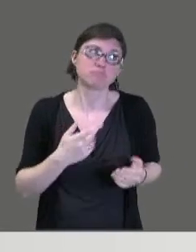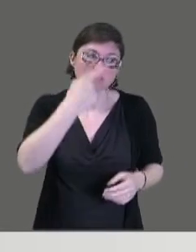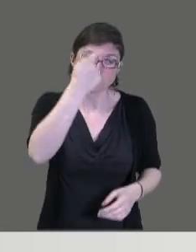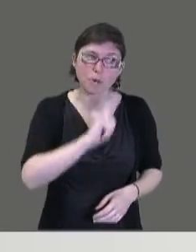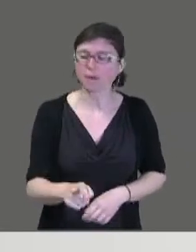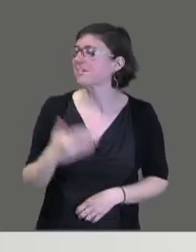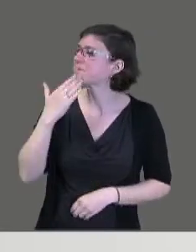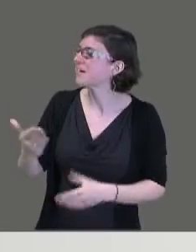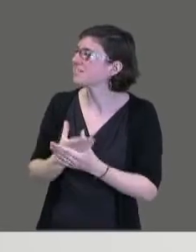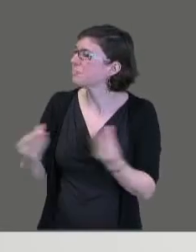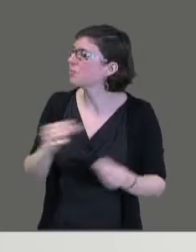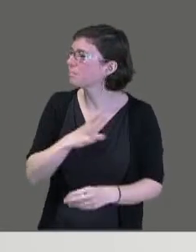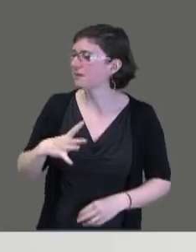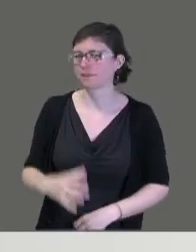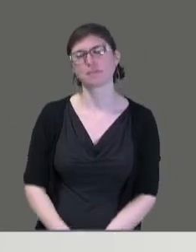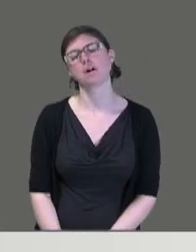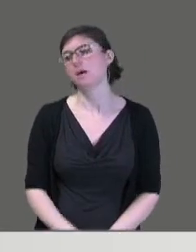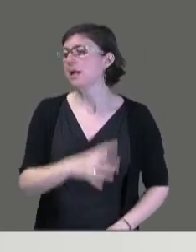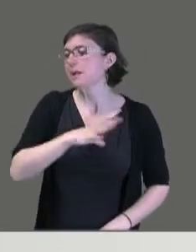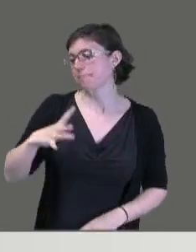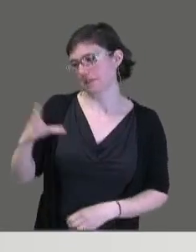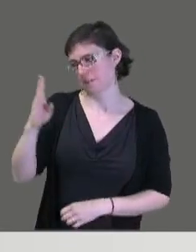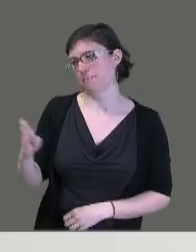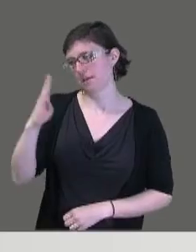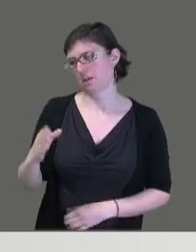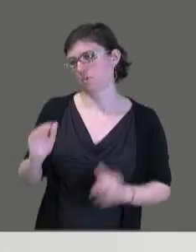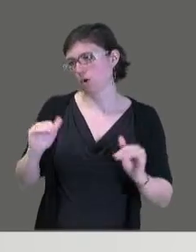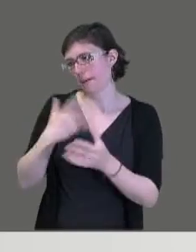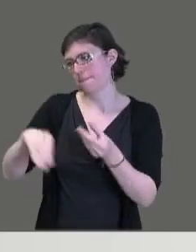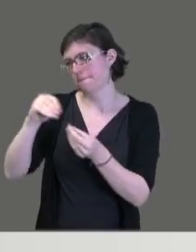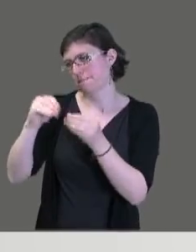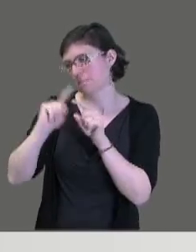pas. Madame Béguet, je précise que bien évidemment, là, ce que vous évoquez n'a absolument rien à